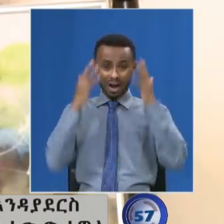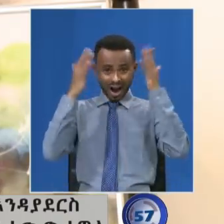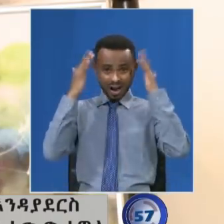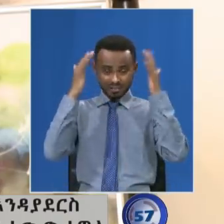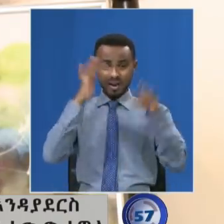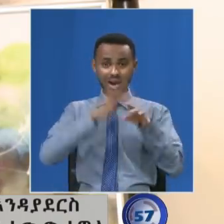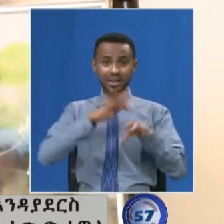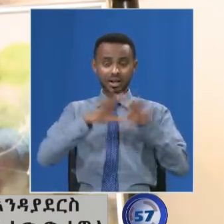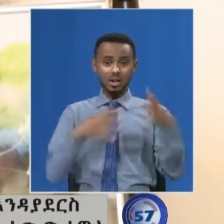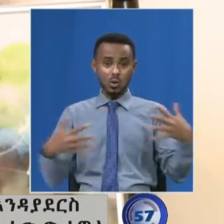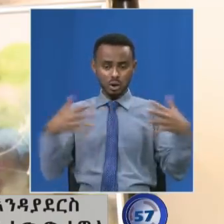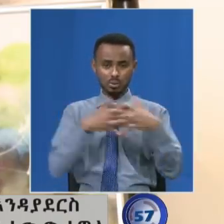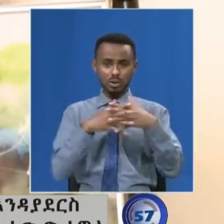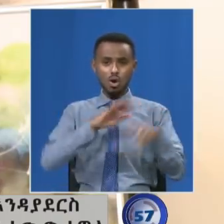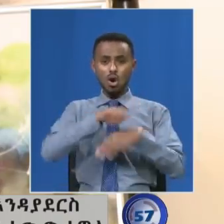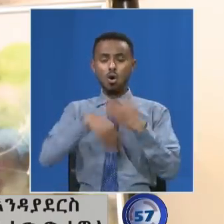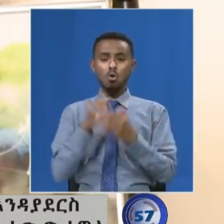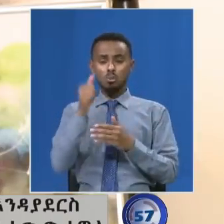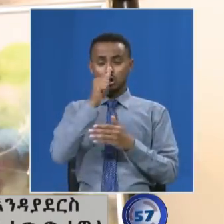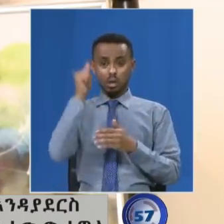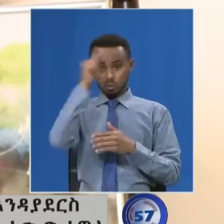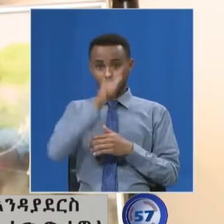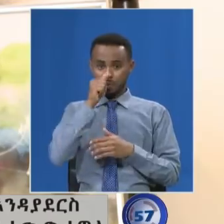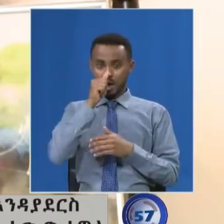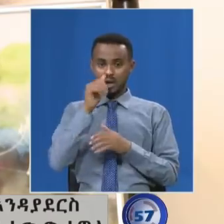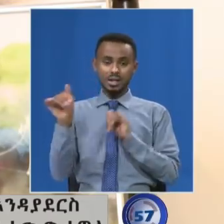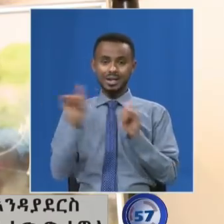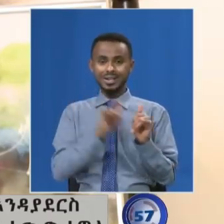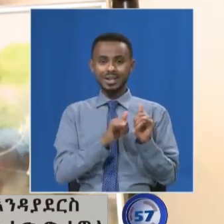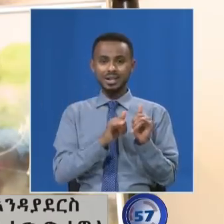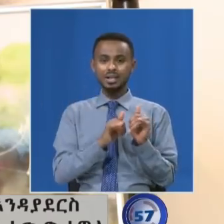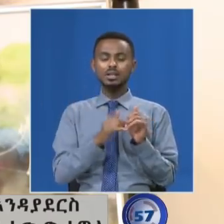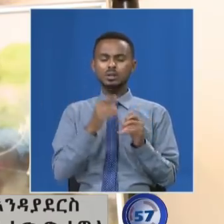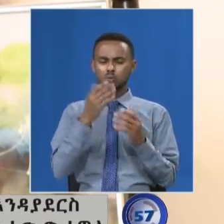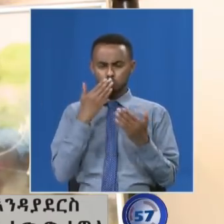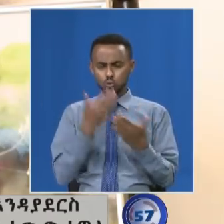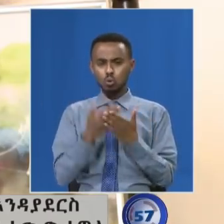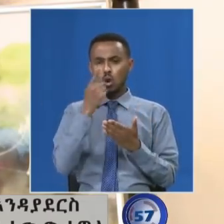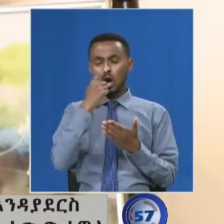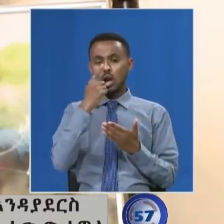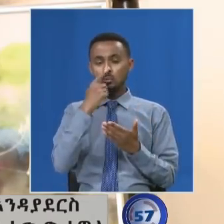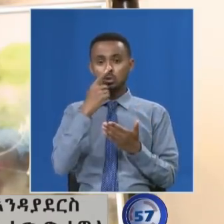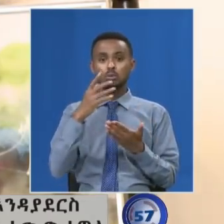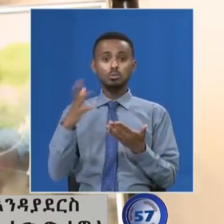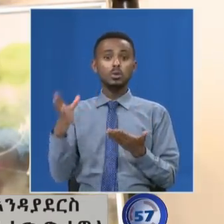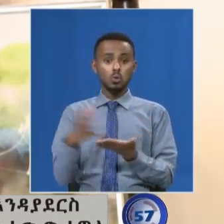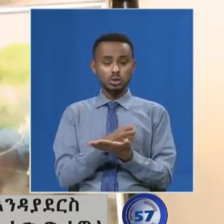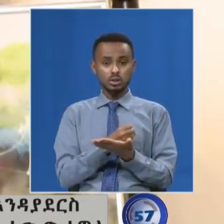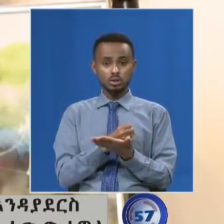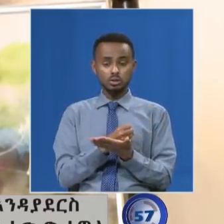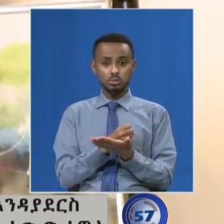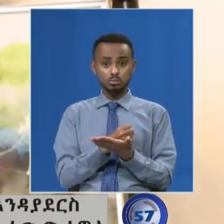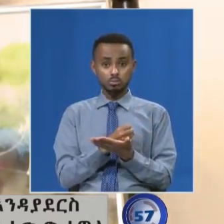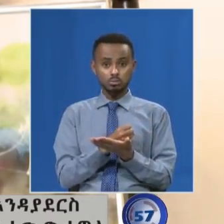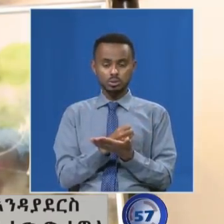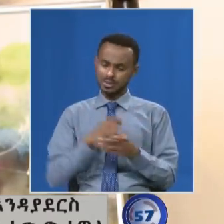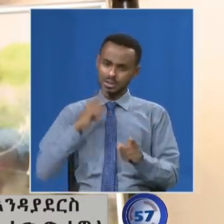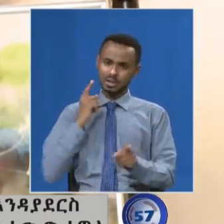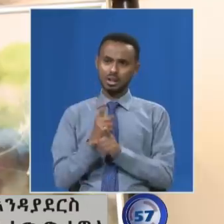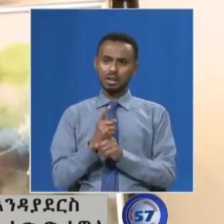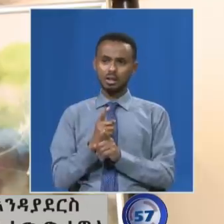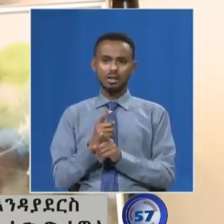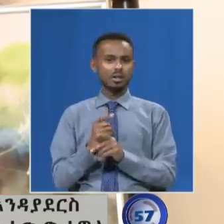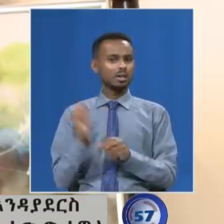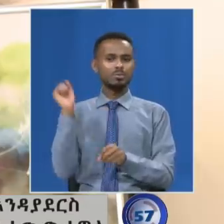ላይ የተደረገው ርብርብ ለሁሉም ለኢትዮጵያ እንደ ኤንድ ቤስት ፕራክቲስ መልካም ተሞክሮ ቢንወስ ማለት እርግጠኛ